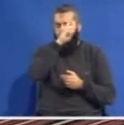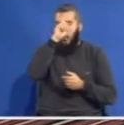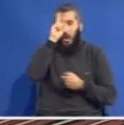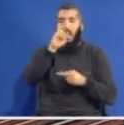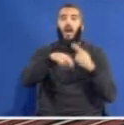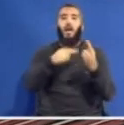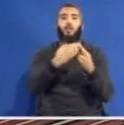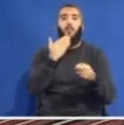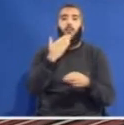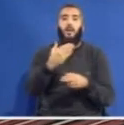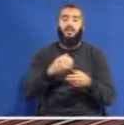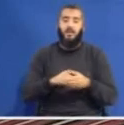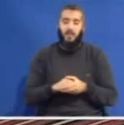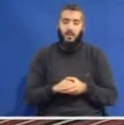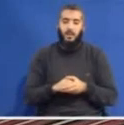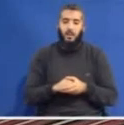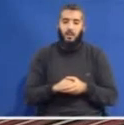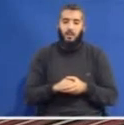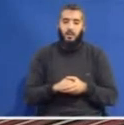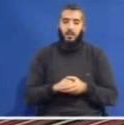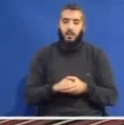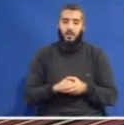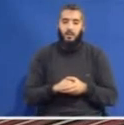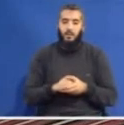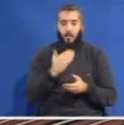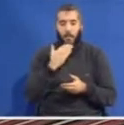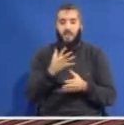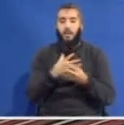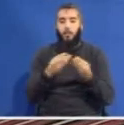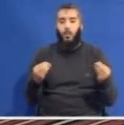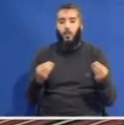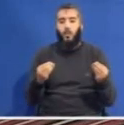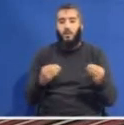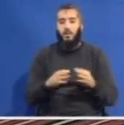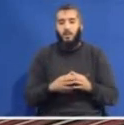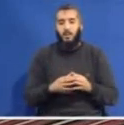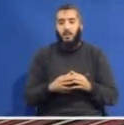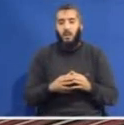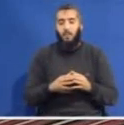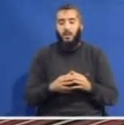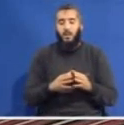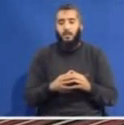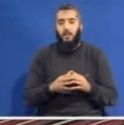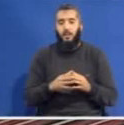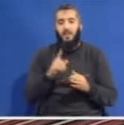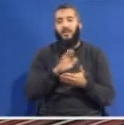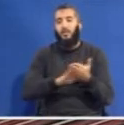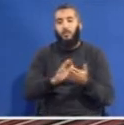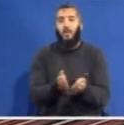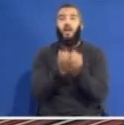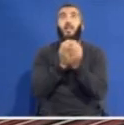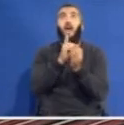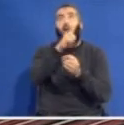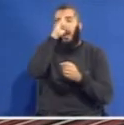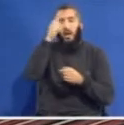شاء الله. هيا شكرا شكرا لكم اساتذتنا الكرام. الله يبارك فيك سيدي وربي يوفقكم ان شاء الله. وادعوا لنا ادعوا لنا ان شاء الله